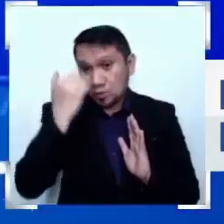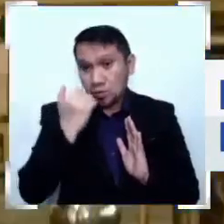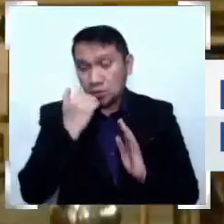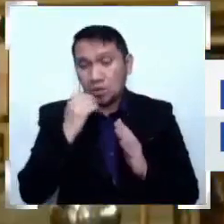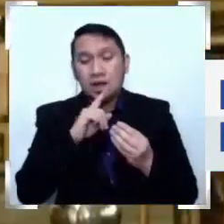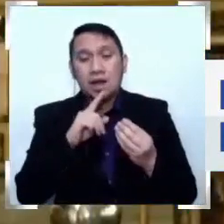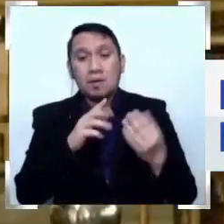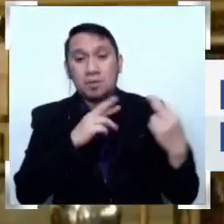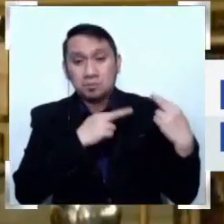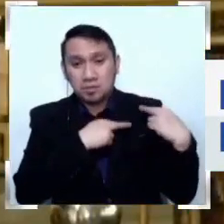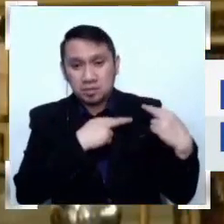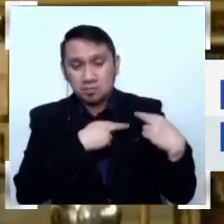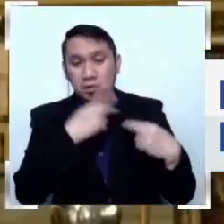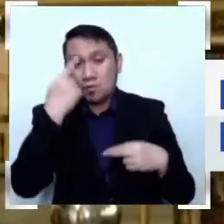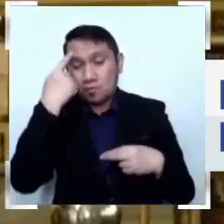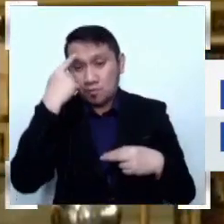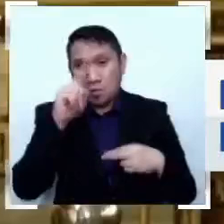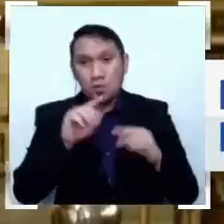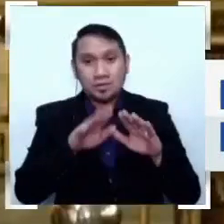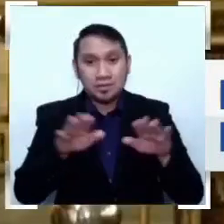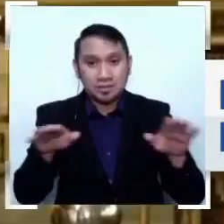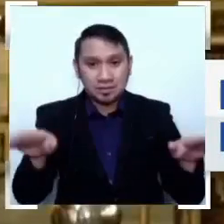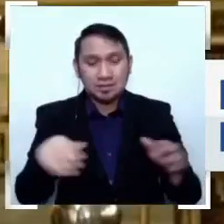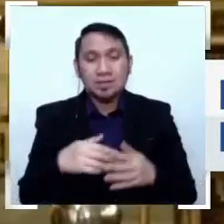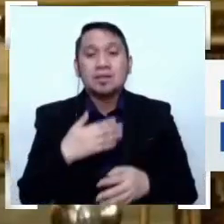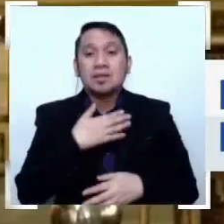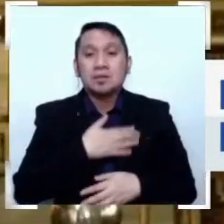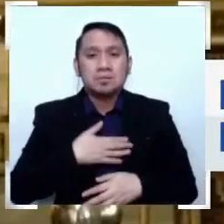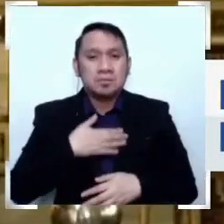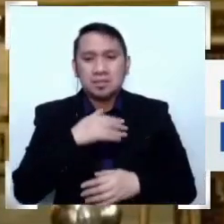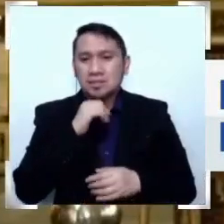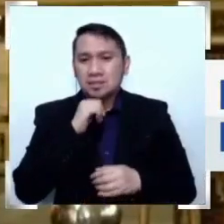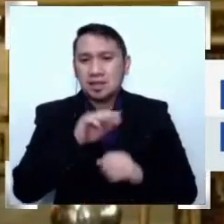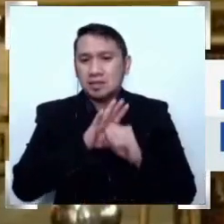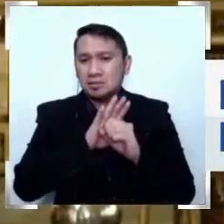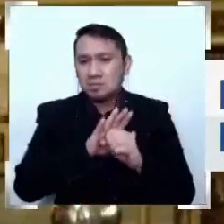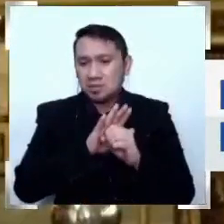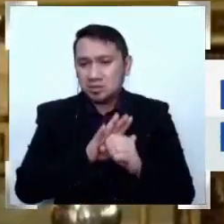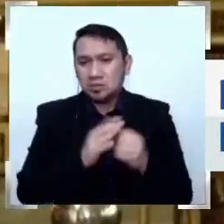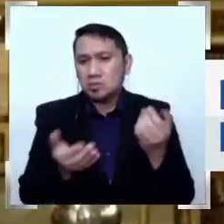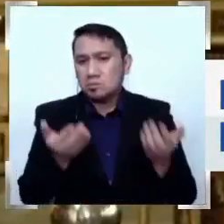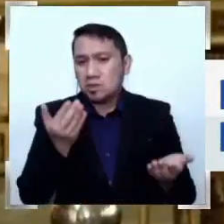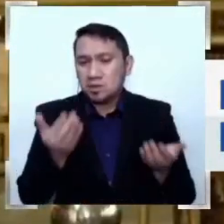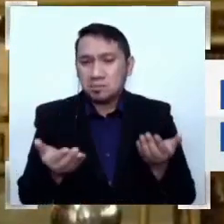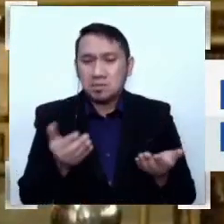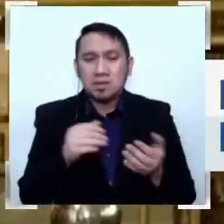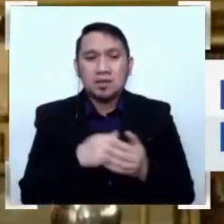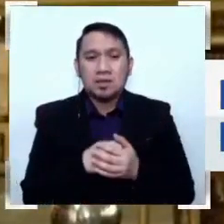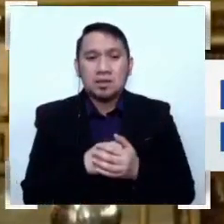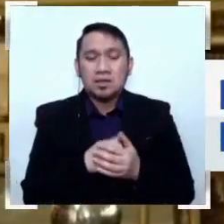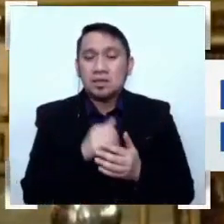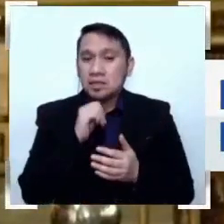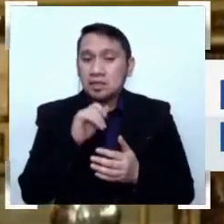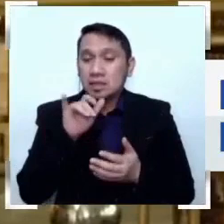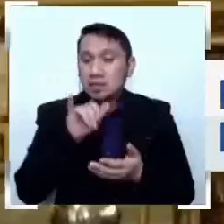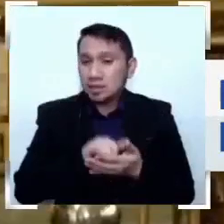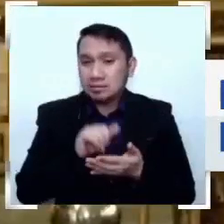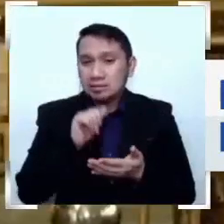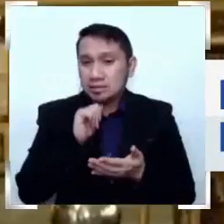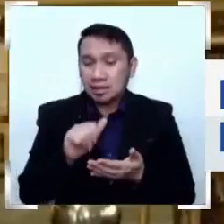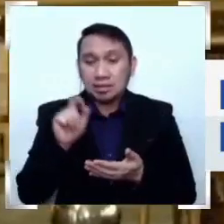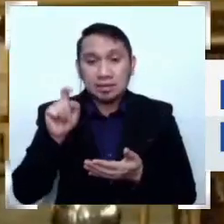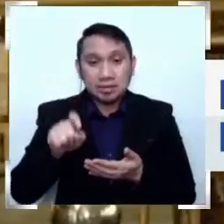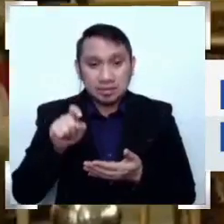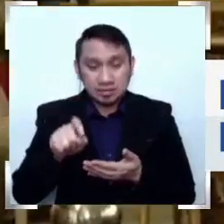inaanak. Huwag po kayong ma-pressure. Baka naman hindi ganung uri ng aginaldo yung maaari